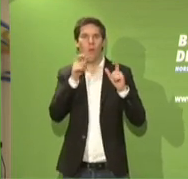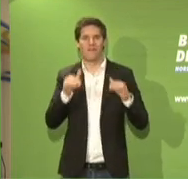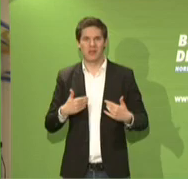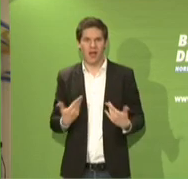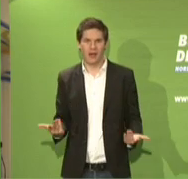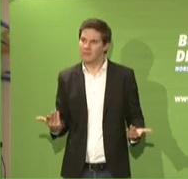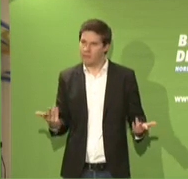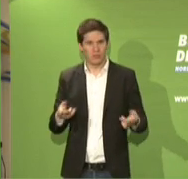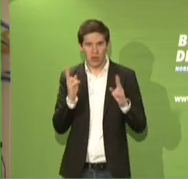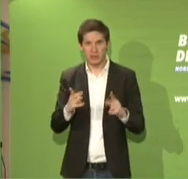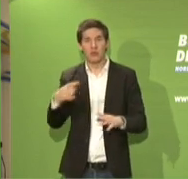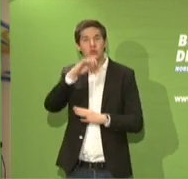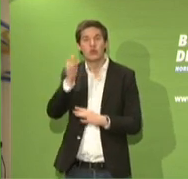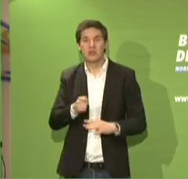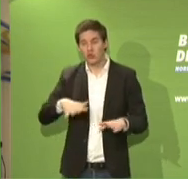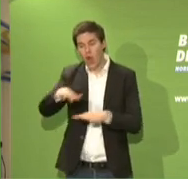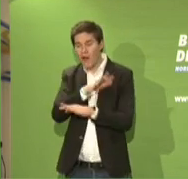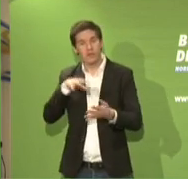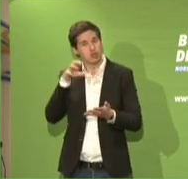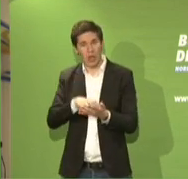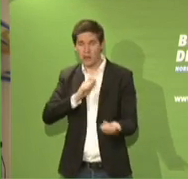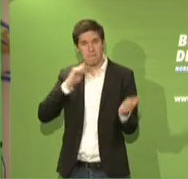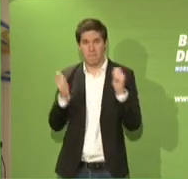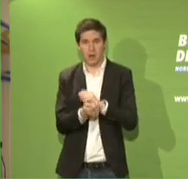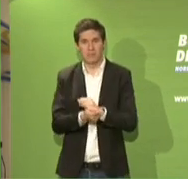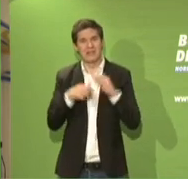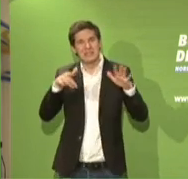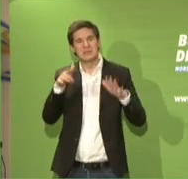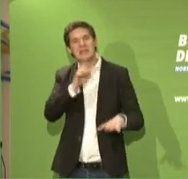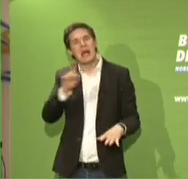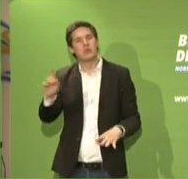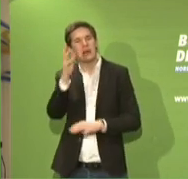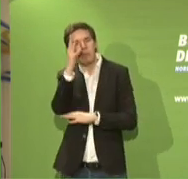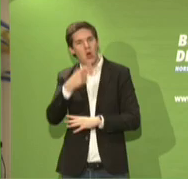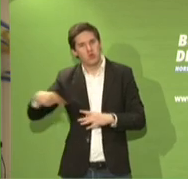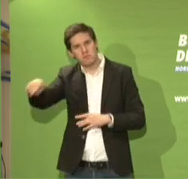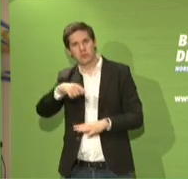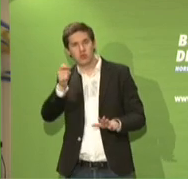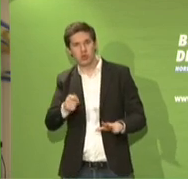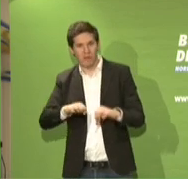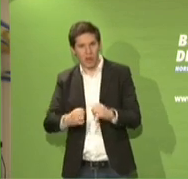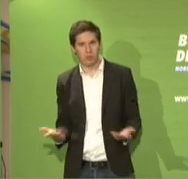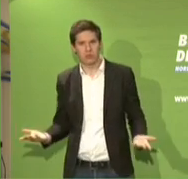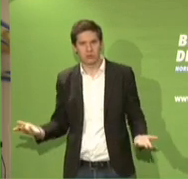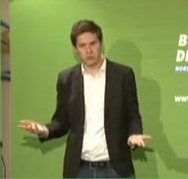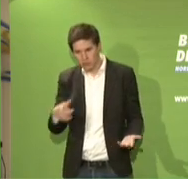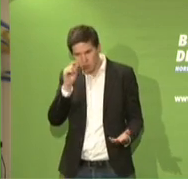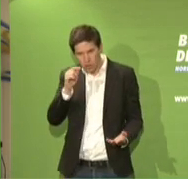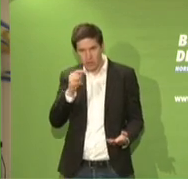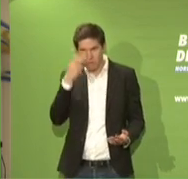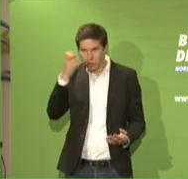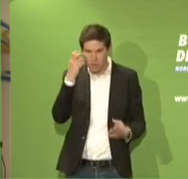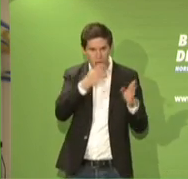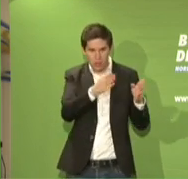Düsseldorf bedeutet das, die Stadt hat sich komplett verändert. Es sind 17.000 Bäume allein in Düsseldorf beschädigt worden. Das bedeutet jeden vierten Baum.